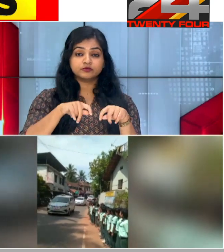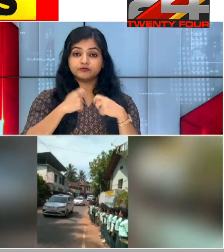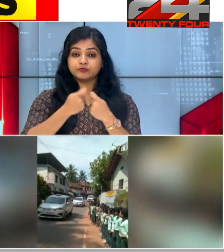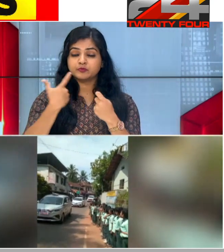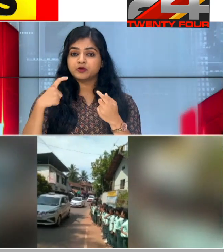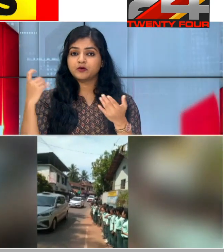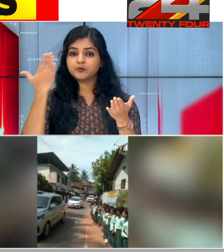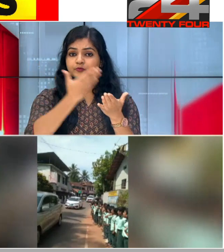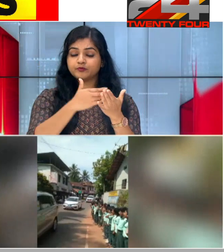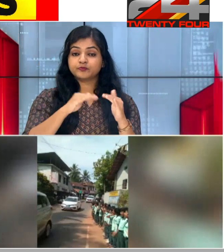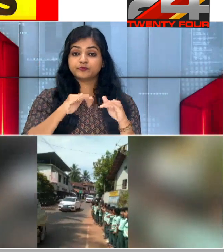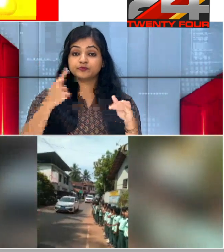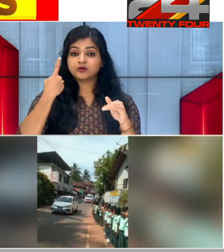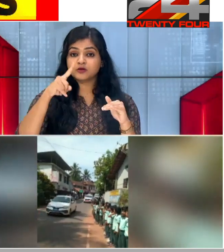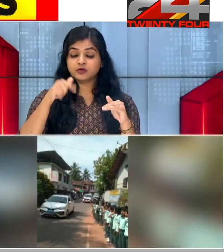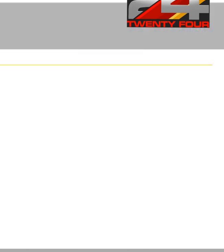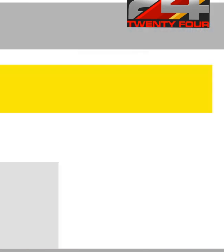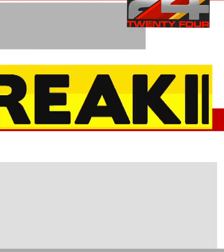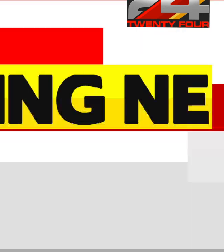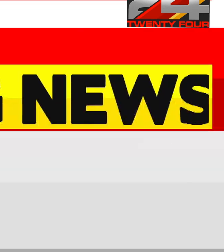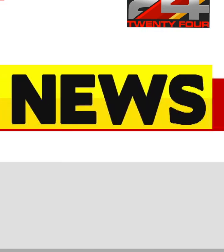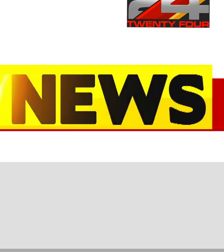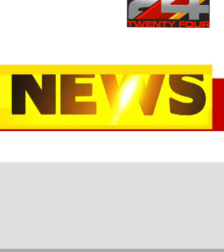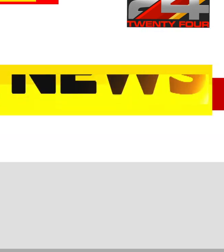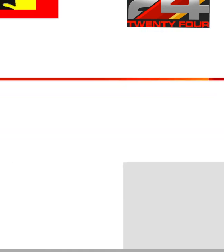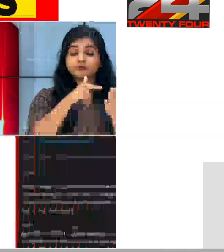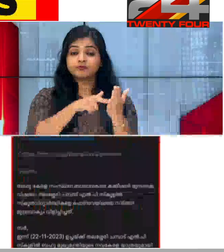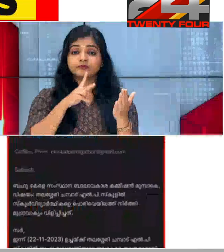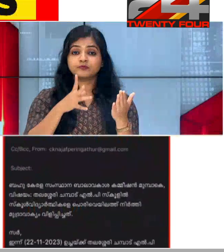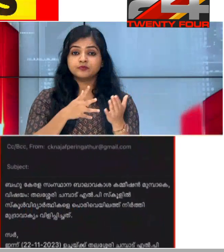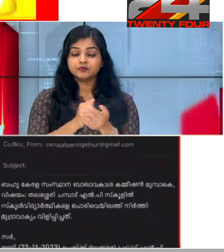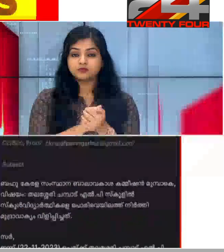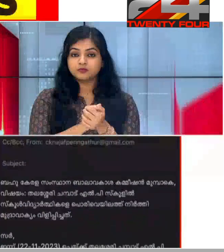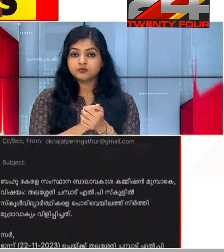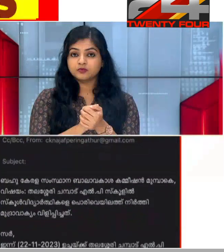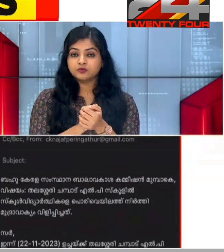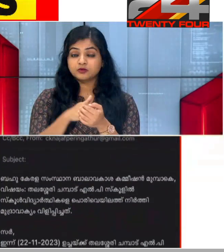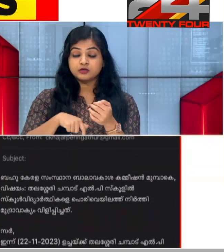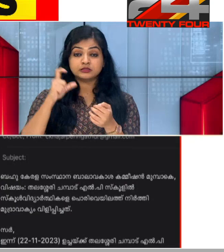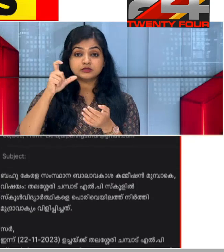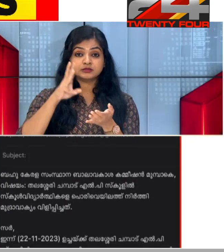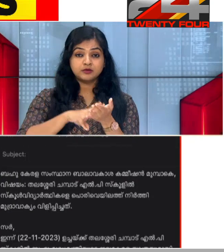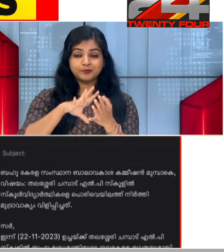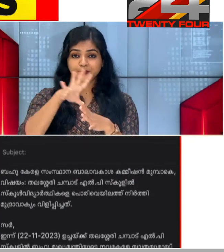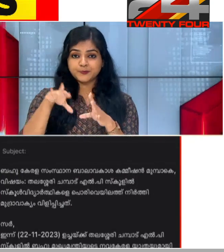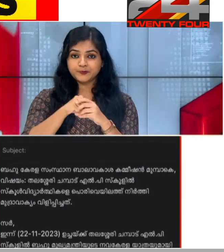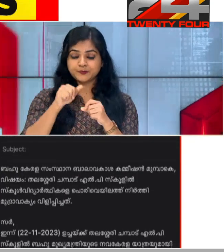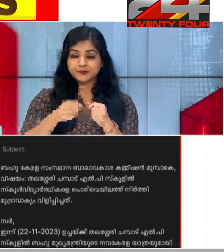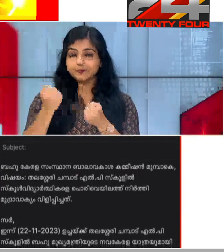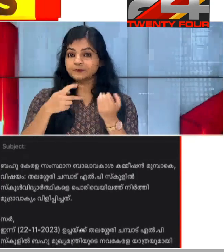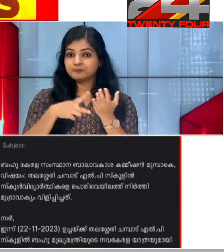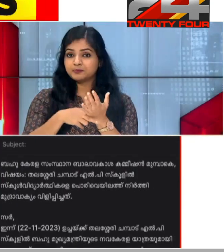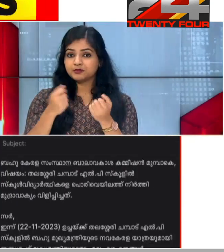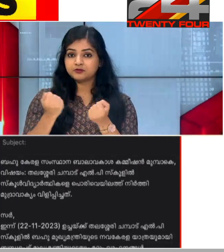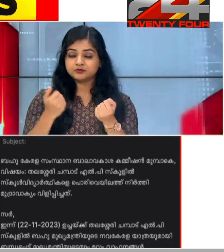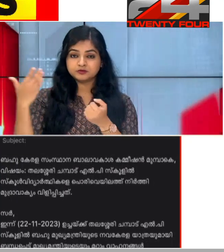നൽകിയിരിക്കുന്നത്. ബാലാവകാശ കമ്മീഷന് നൽകിയിരിക്കുന്ന പരാതിയിൽ പറയുന്നത് ഇപ്രകാരമാണ്. ഈ മുഖ്യമന്ത്രി ഉൾപ്പെടുന്ന സംഘം വരുന്ന ബസ്